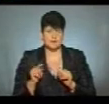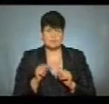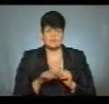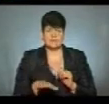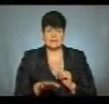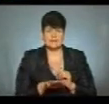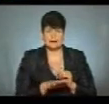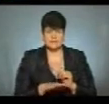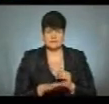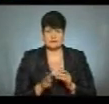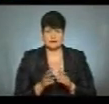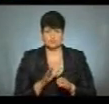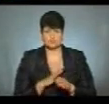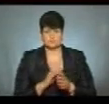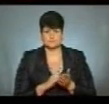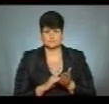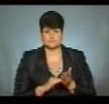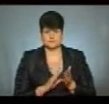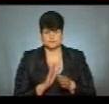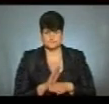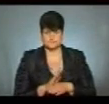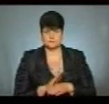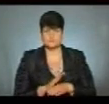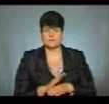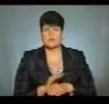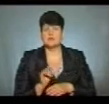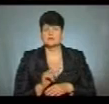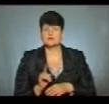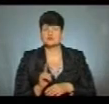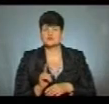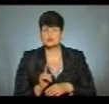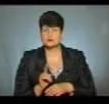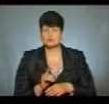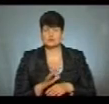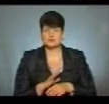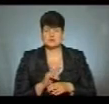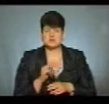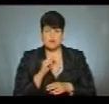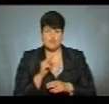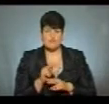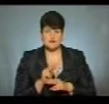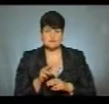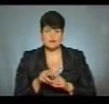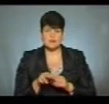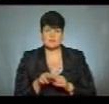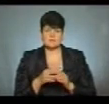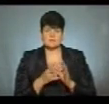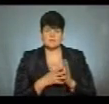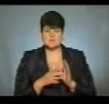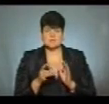ділянках, яких, на яких було вказано. А то, що було зауваження по М-19 районі